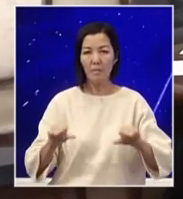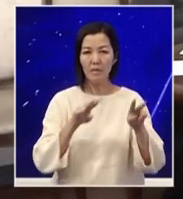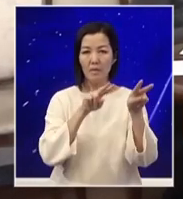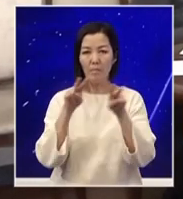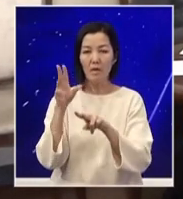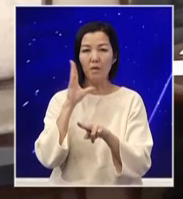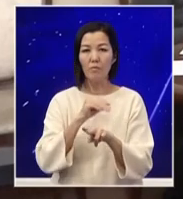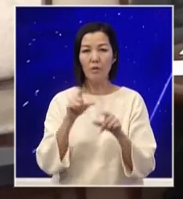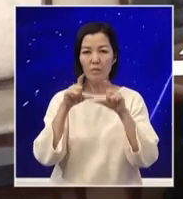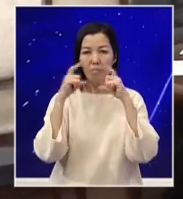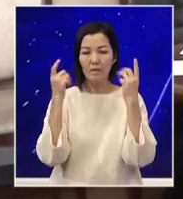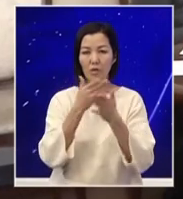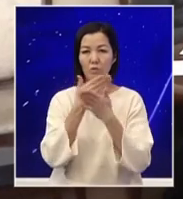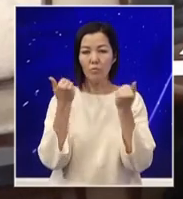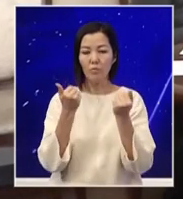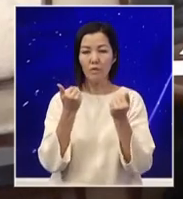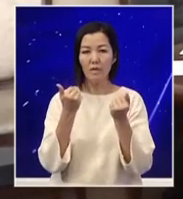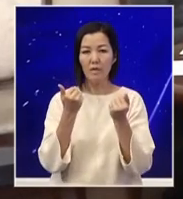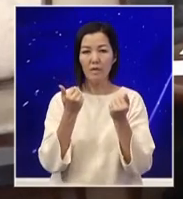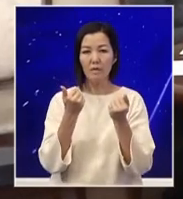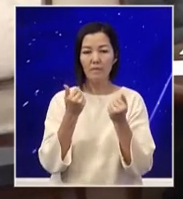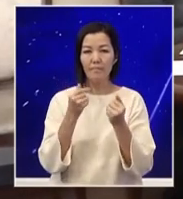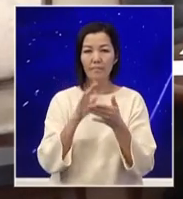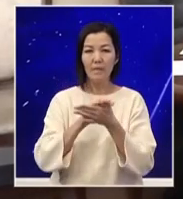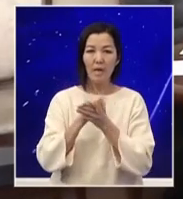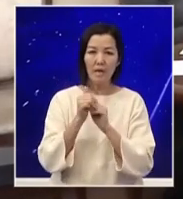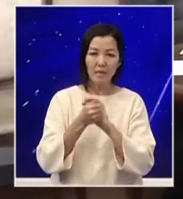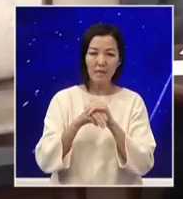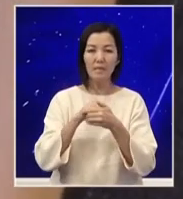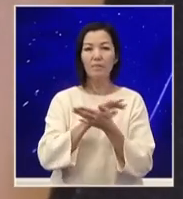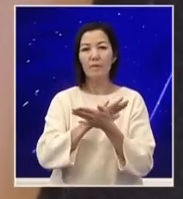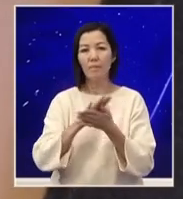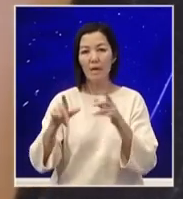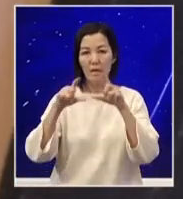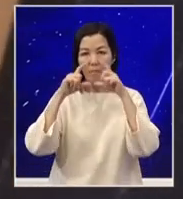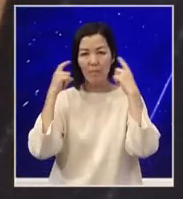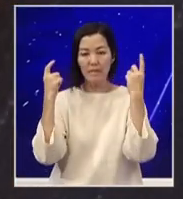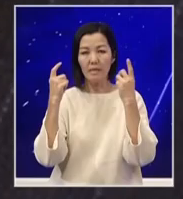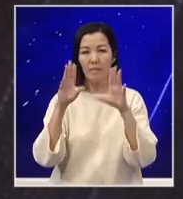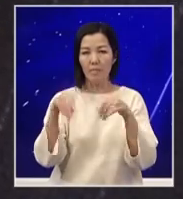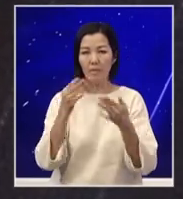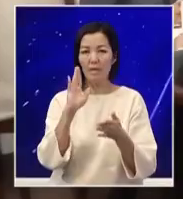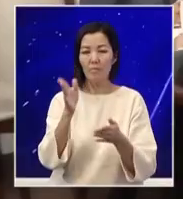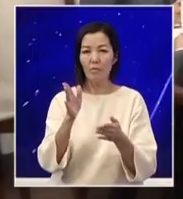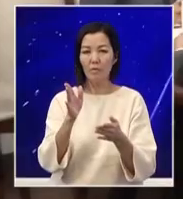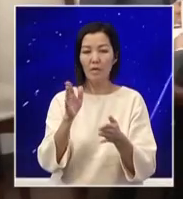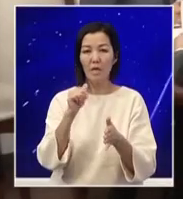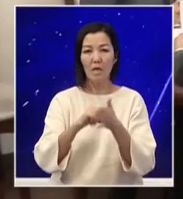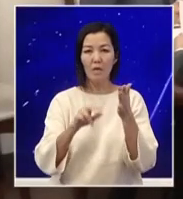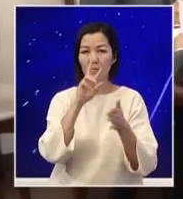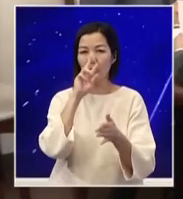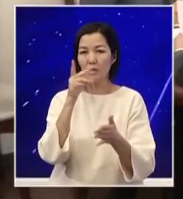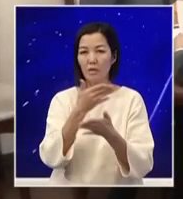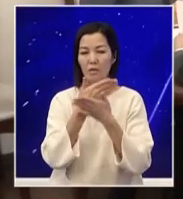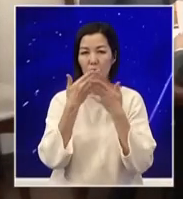жерде жаңағы маскасыз келіп жатса, маскілер, антисептиктер бәрі қарастырылған. Дауыс беру барысында ешқандай кемшіліктер